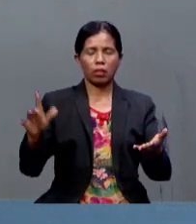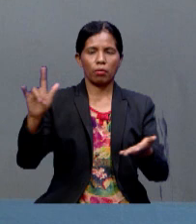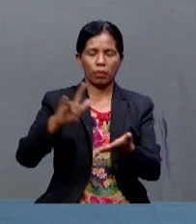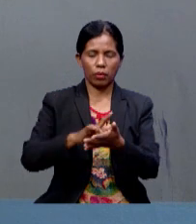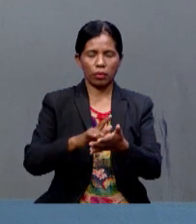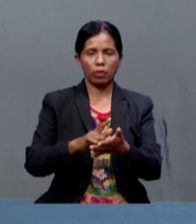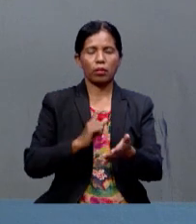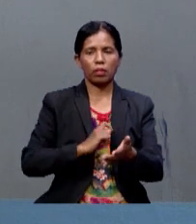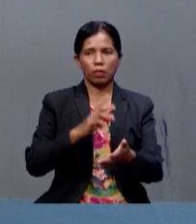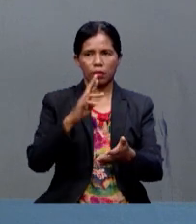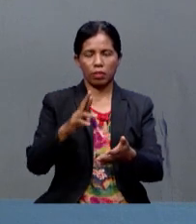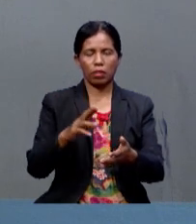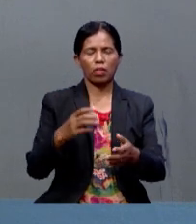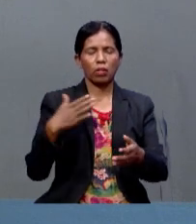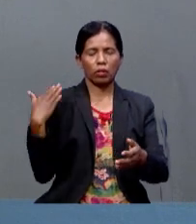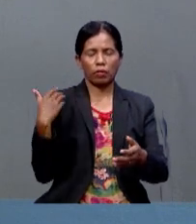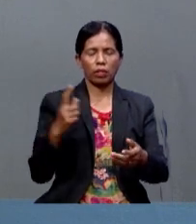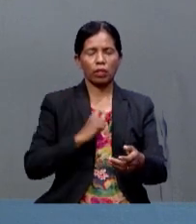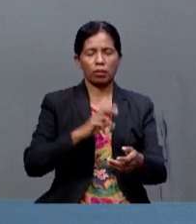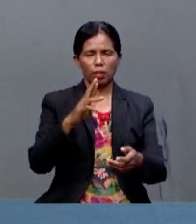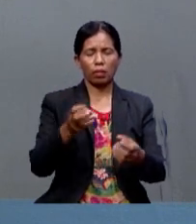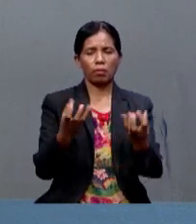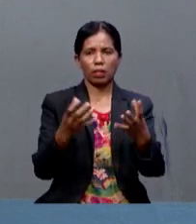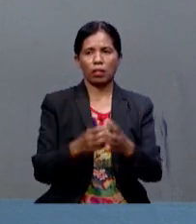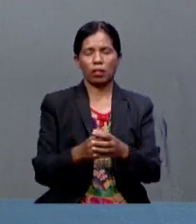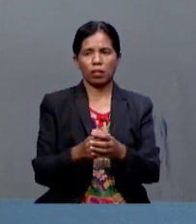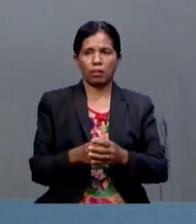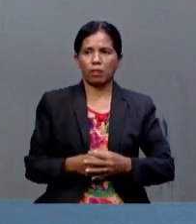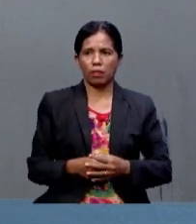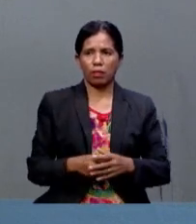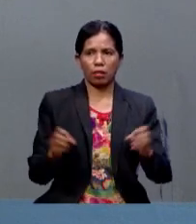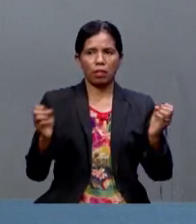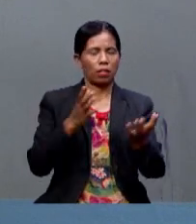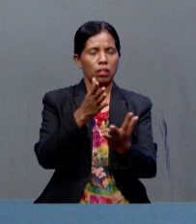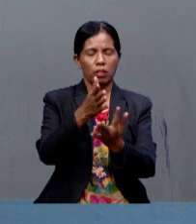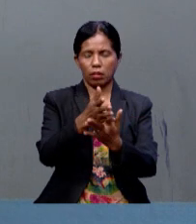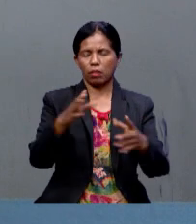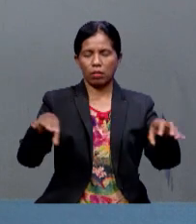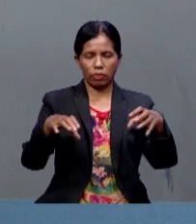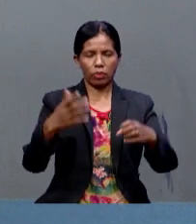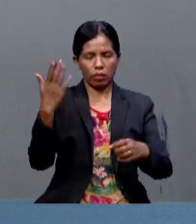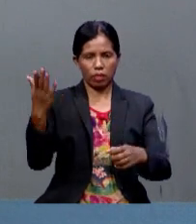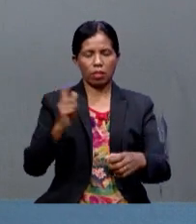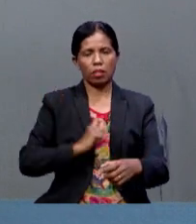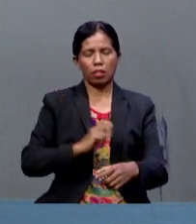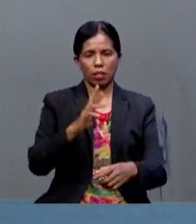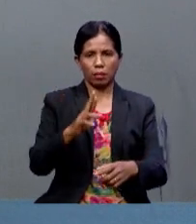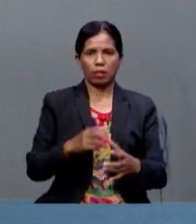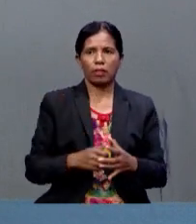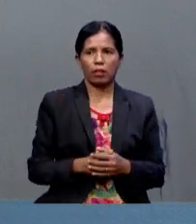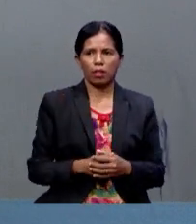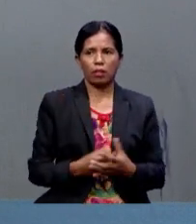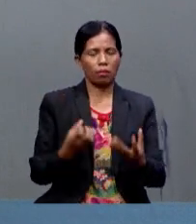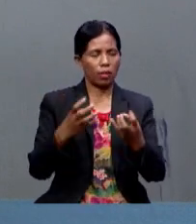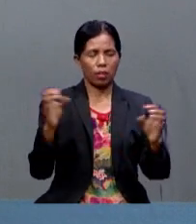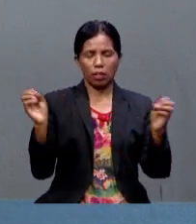jawaban barak, jawaban tiba nih barak mau hasa apa? Hasa lase suka servis ini apa? Mayoria barak